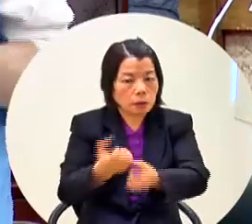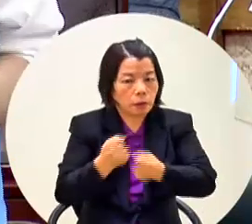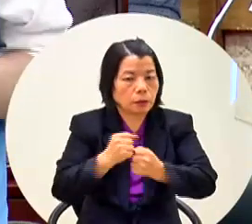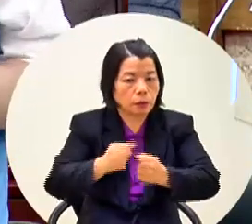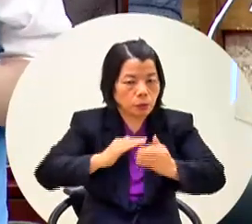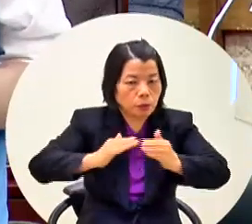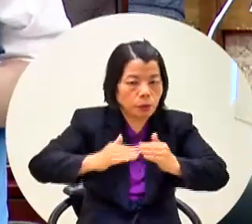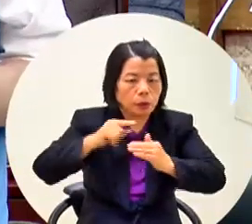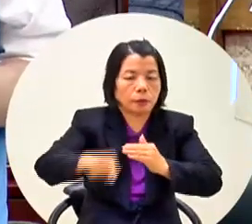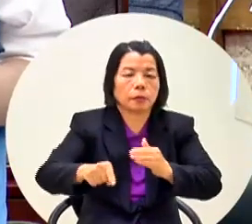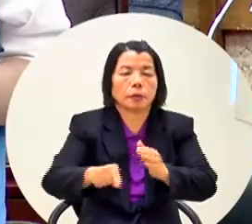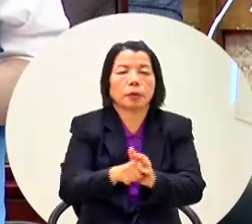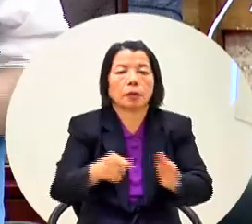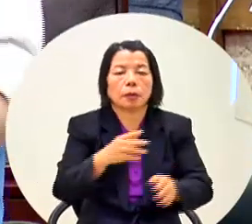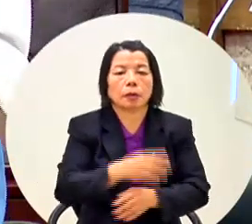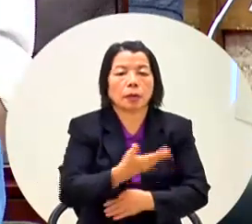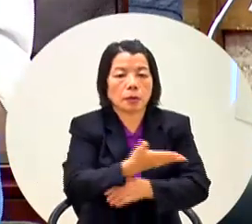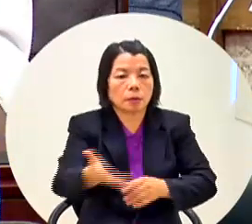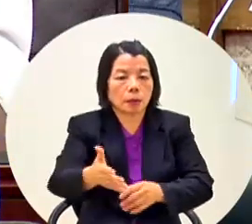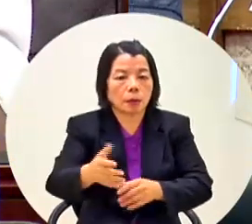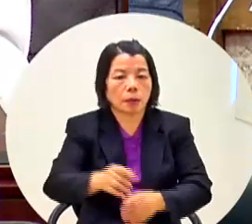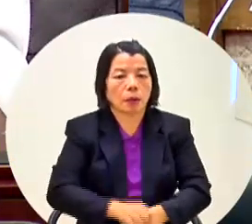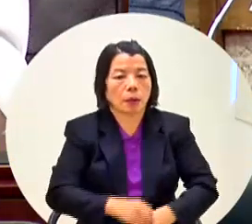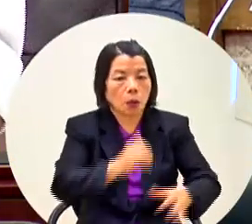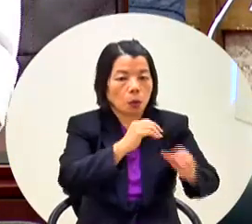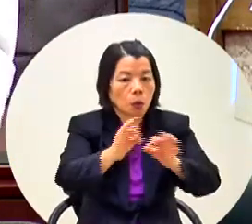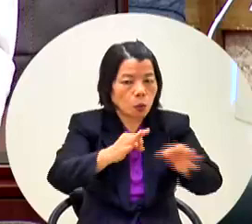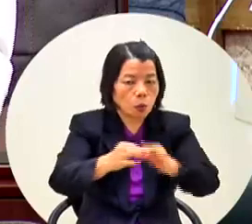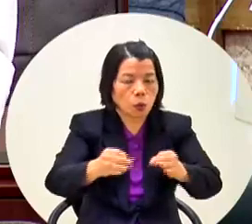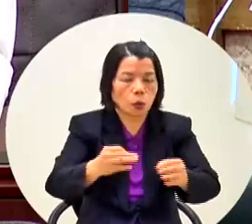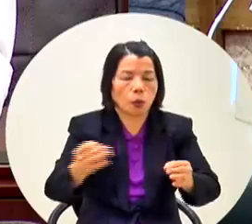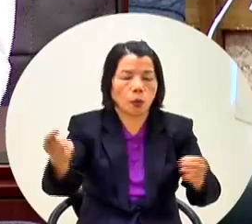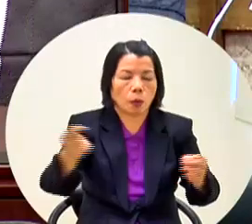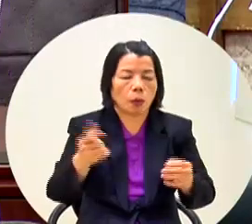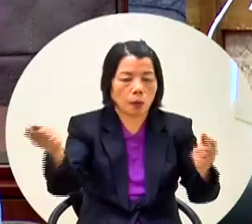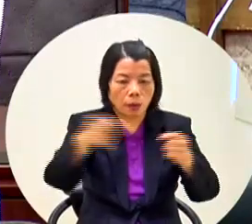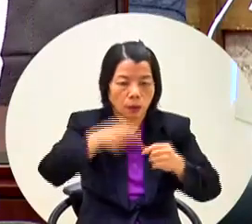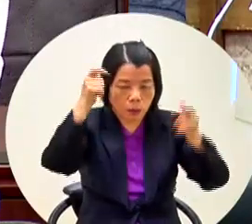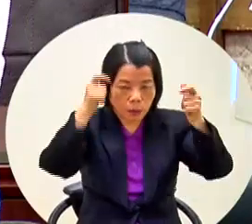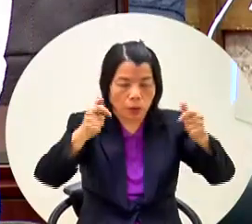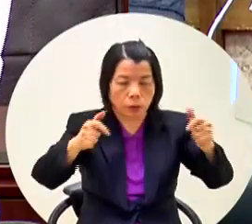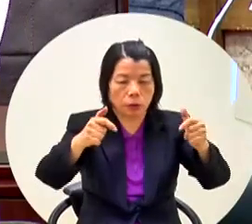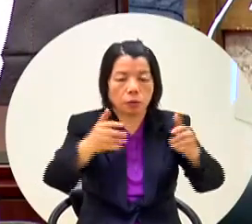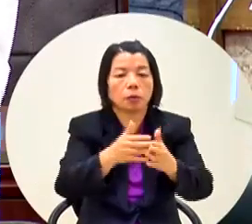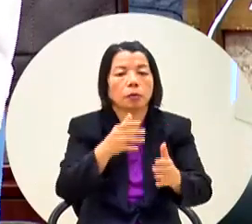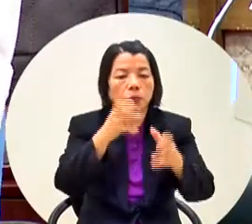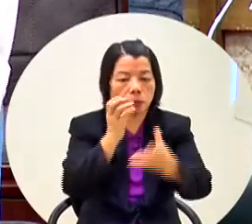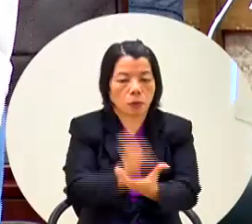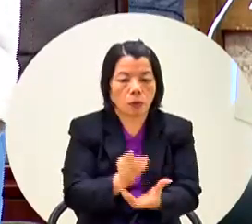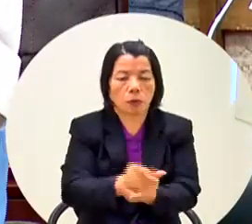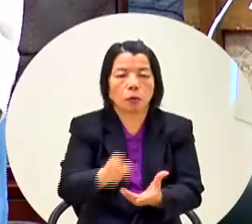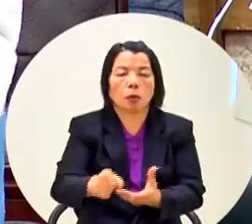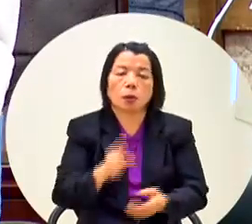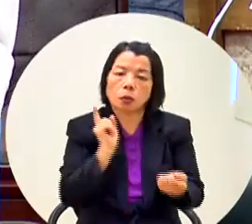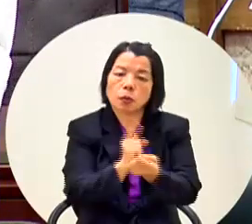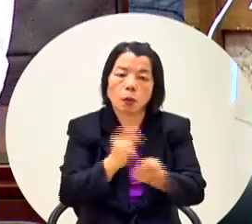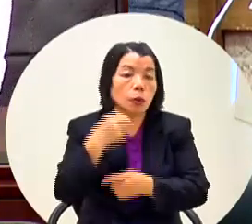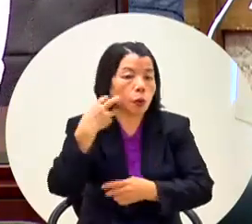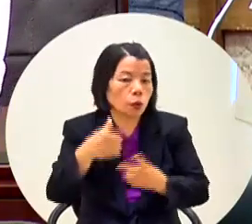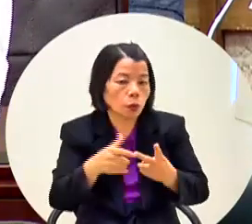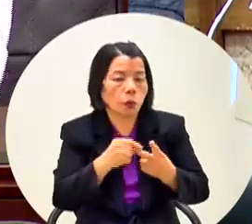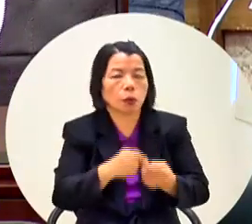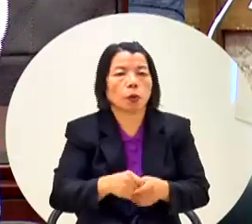界来高雄投资？这是价波。我当市长，我很清楚，卖水果、卖水产品，不管卖了多